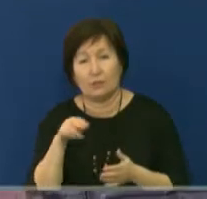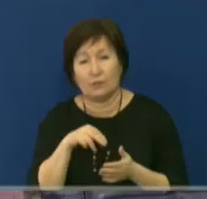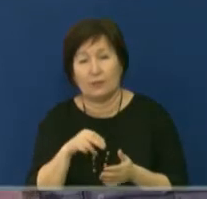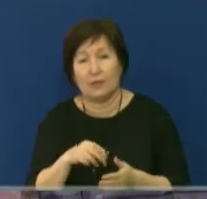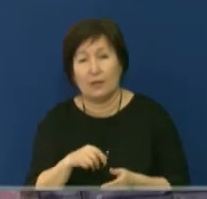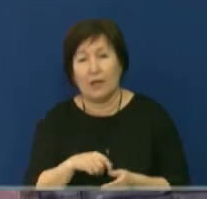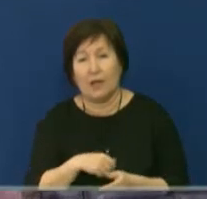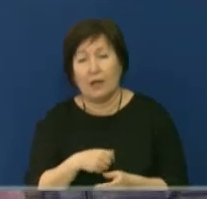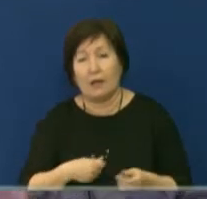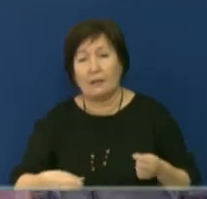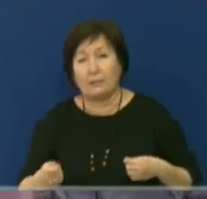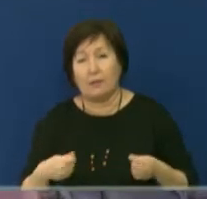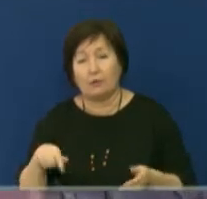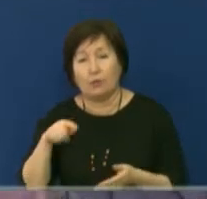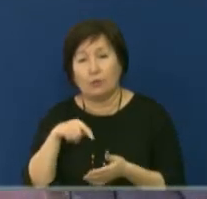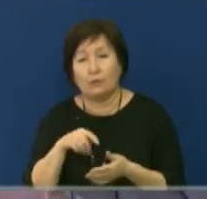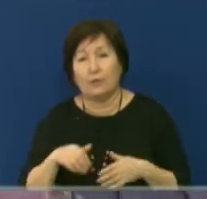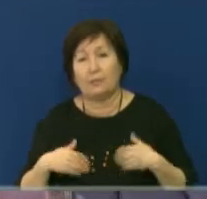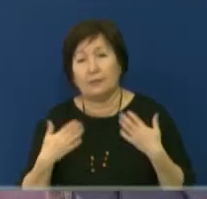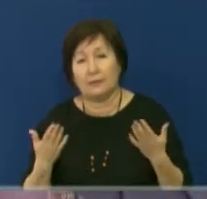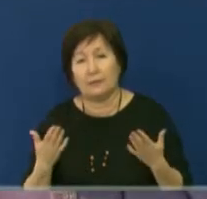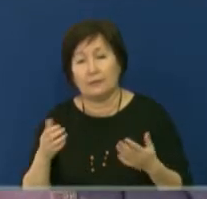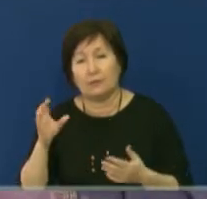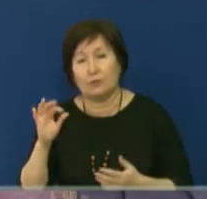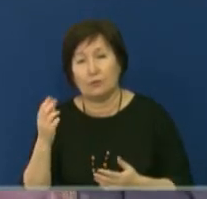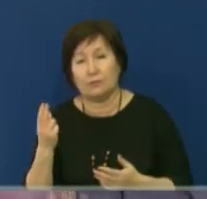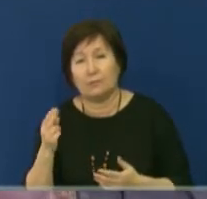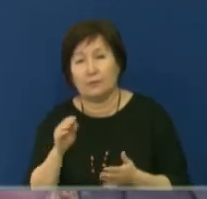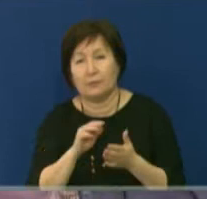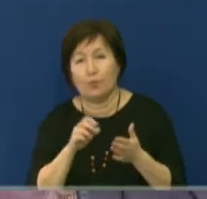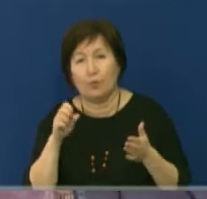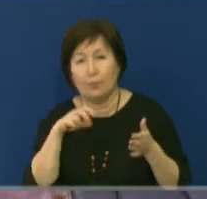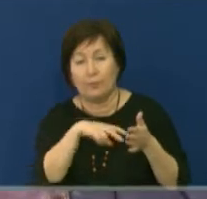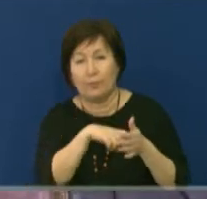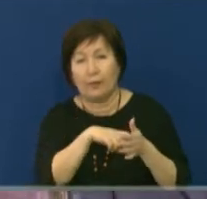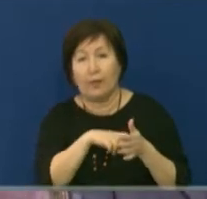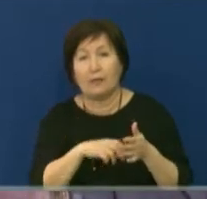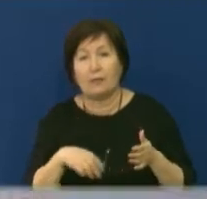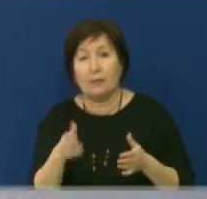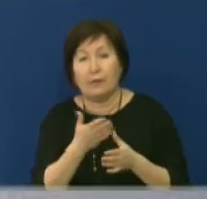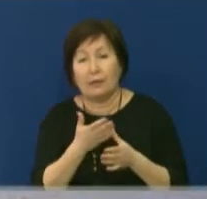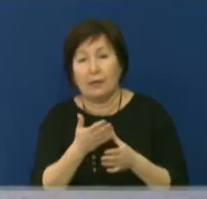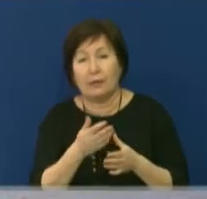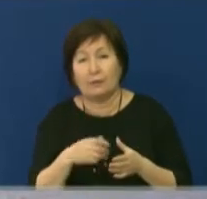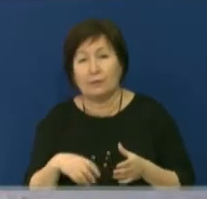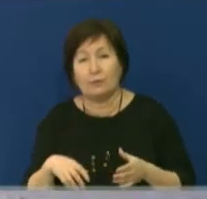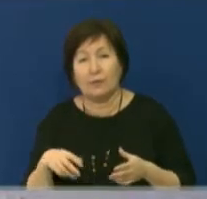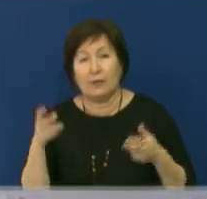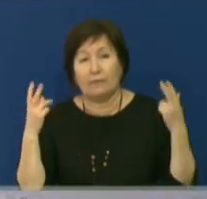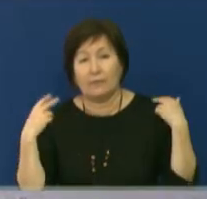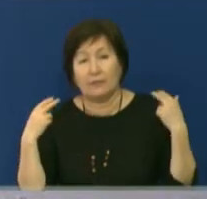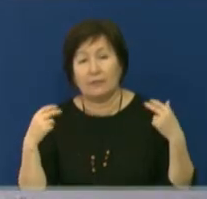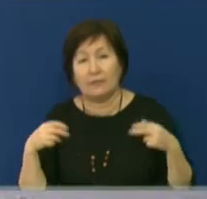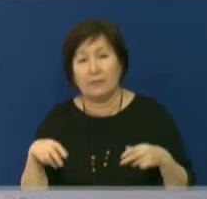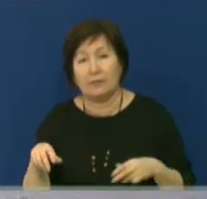Акимат города обратился с официальным письмом, и нам помогают высадки войсковая часть. В целях благоустройства